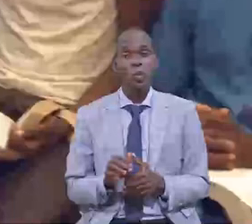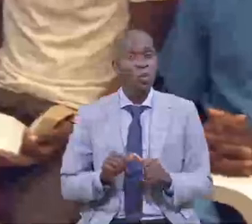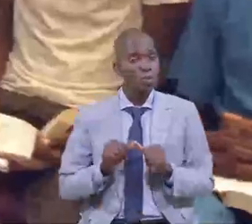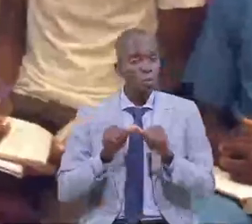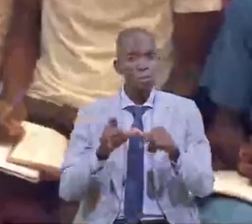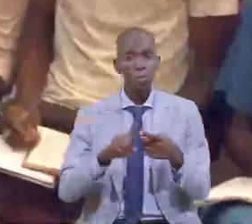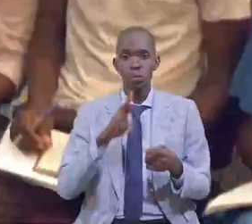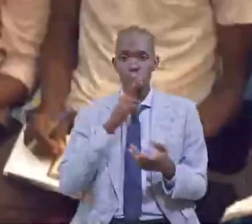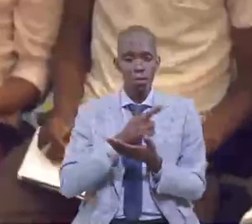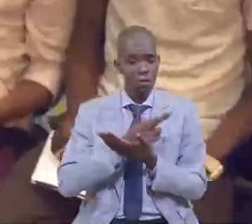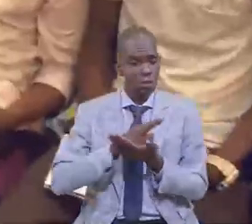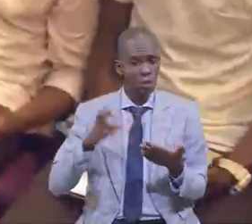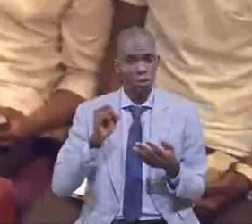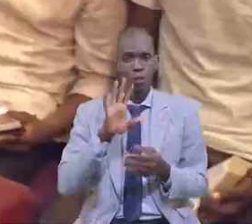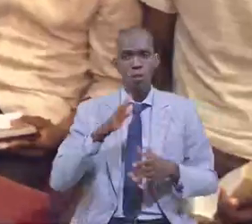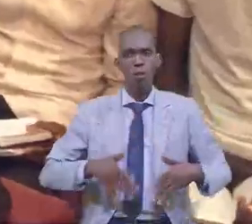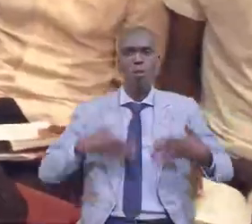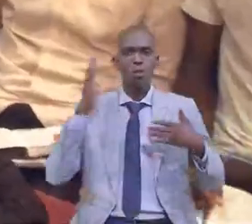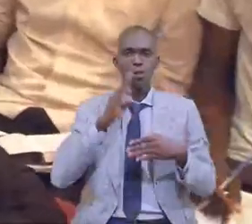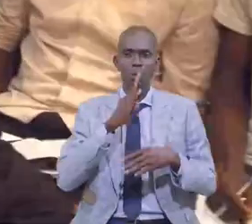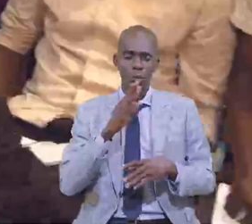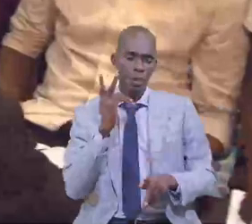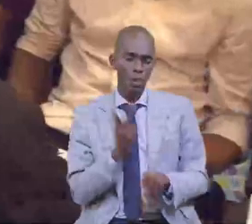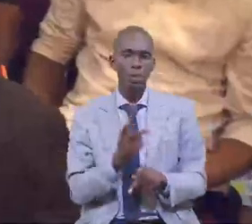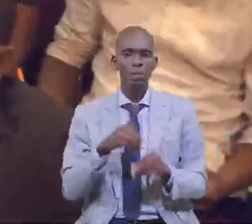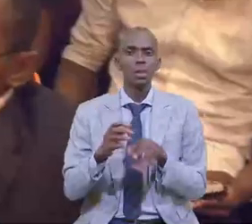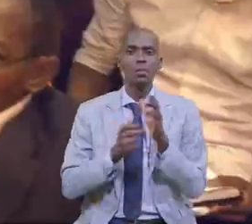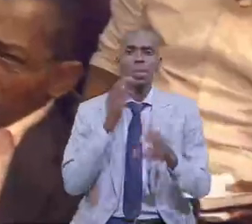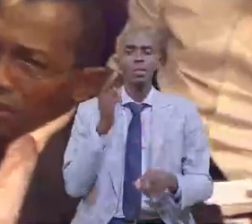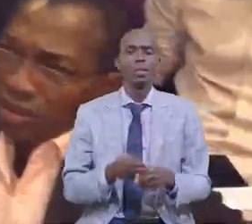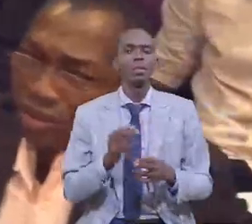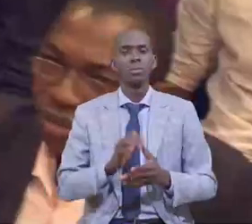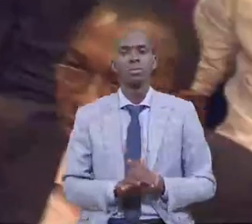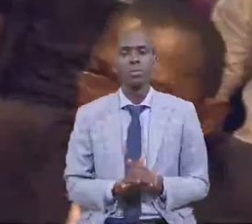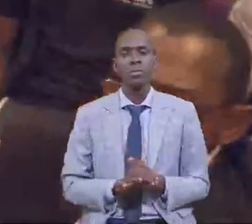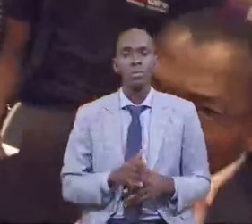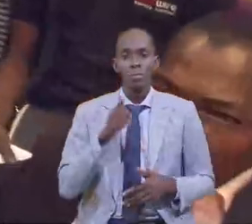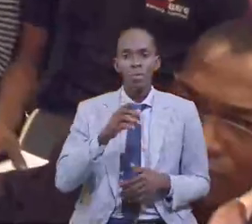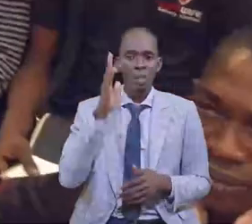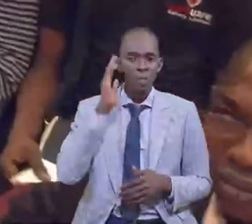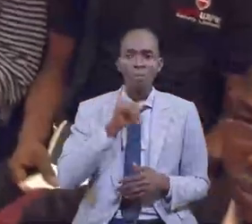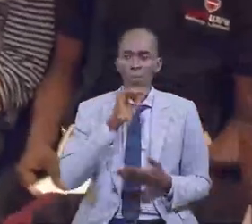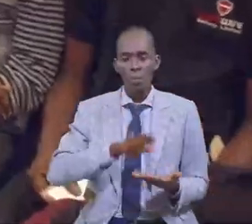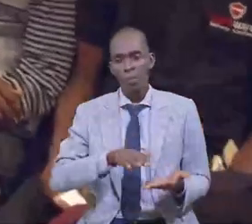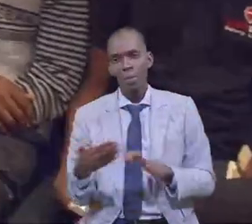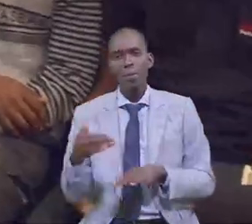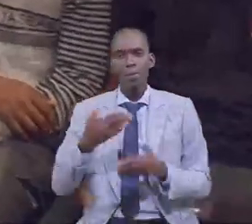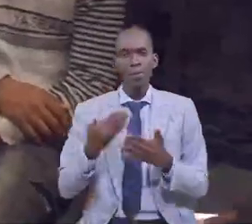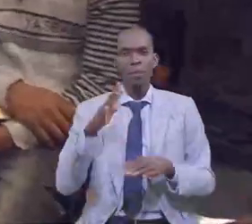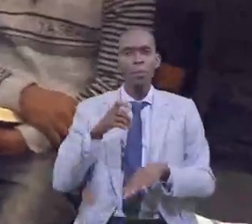Demeurez juste, votre vie sera préservée au nom de Jésus-Christ. Vous n'allez pas